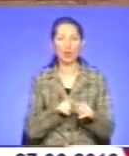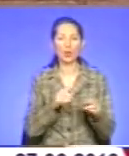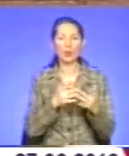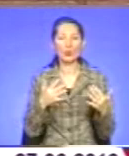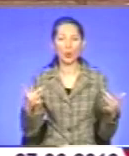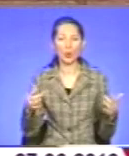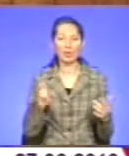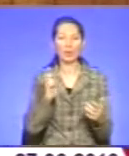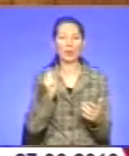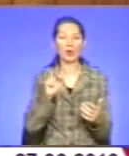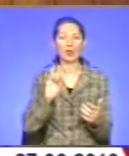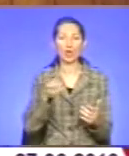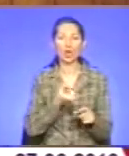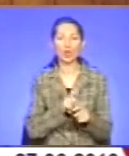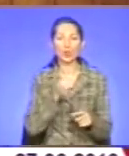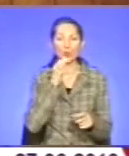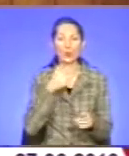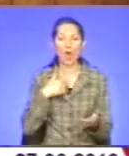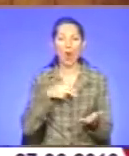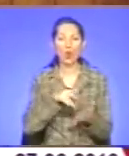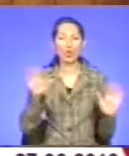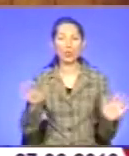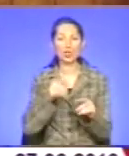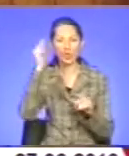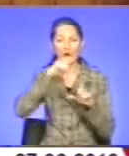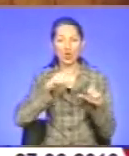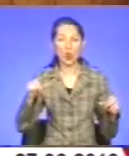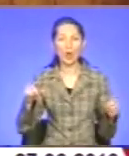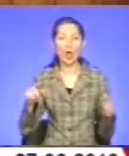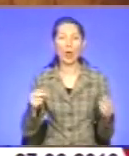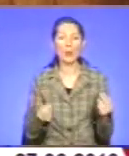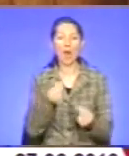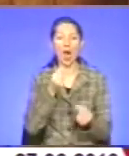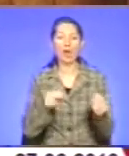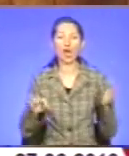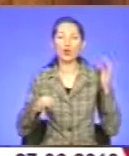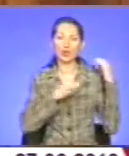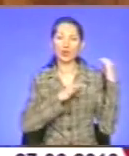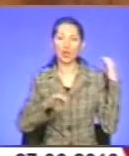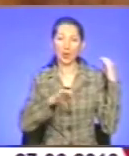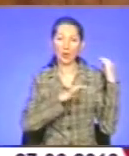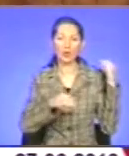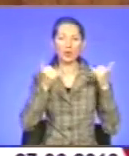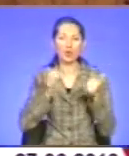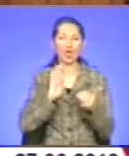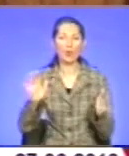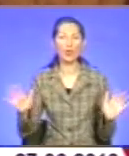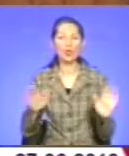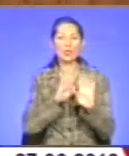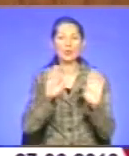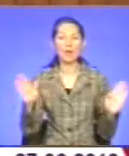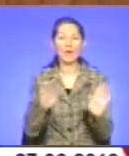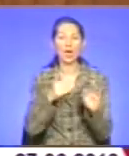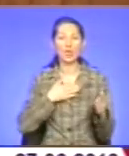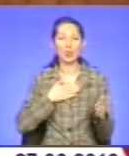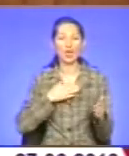дуже подобається. Ходжу до музичної школи, граю на скрипці. Сьогодні буду співати з моєю